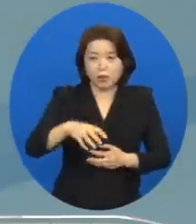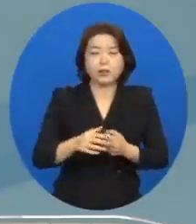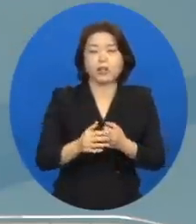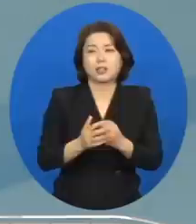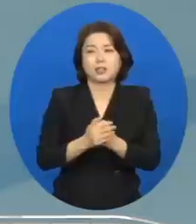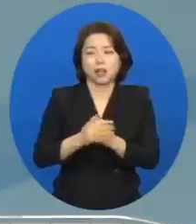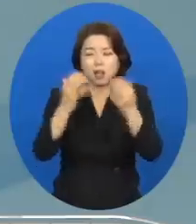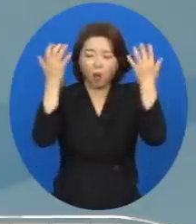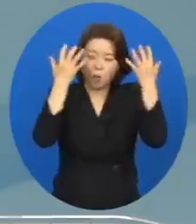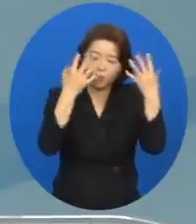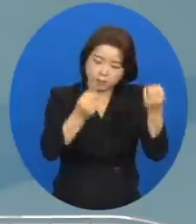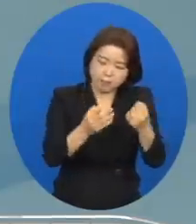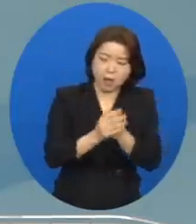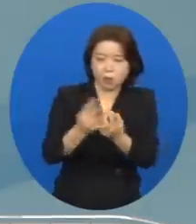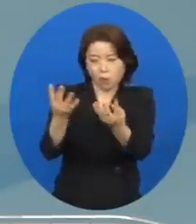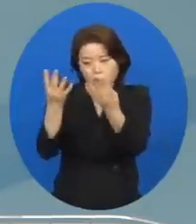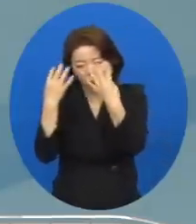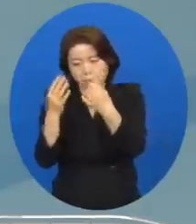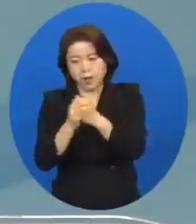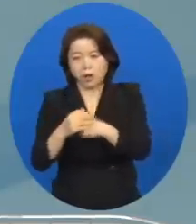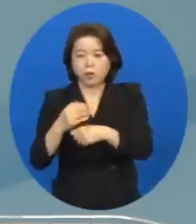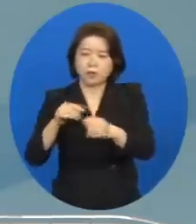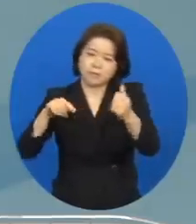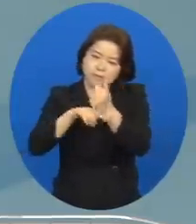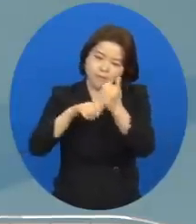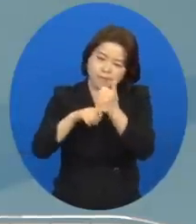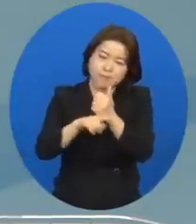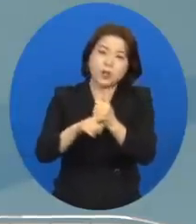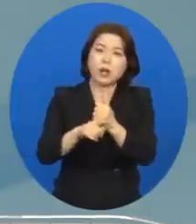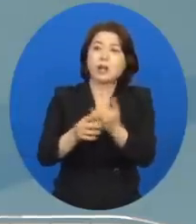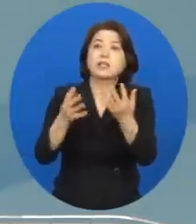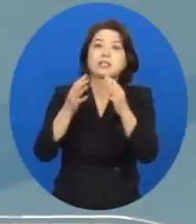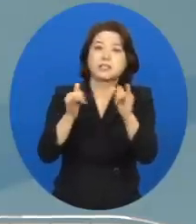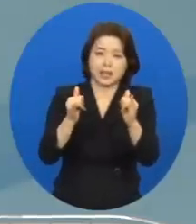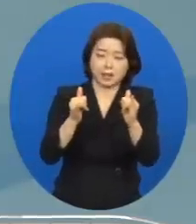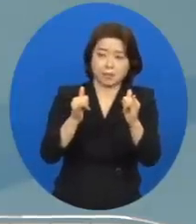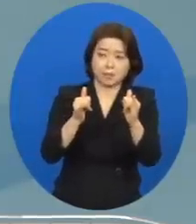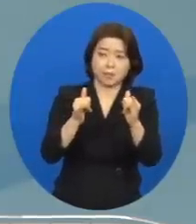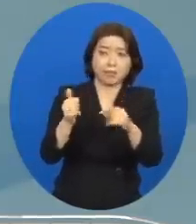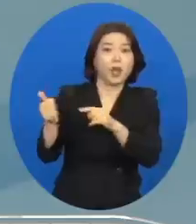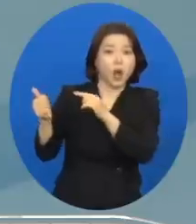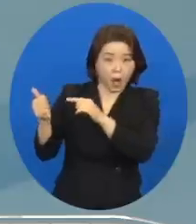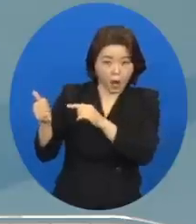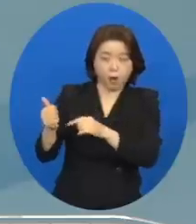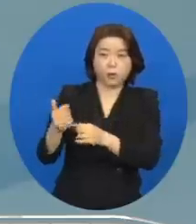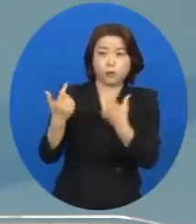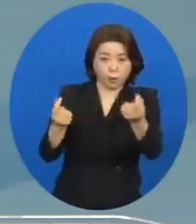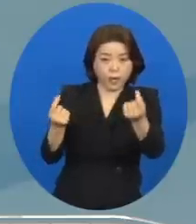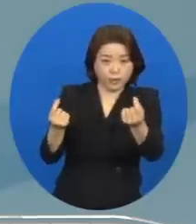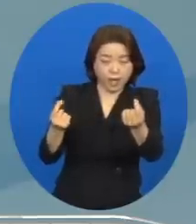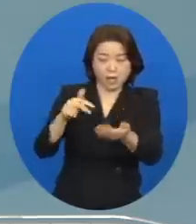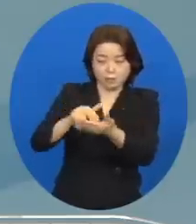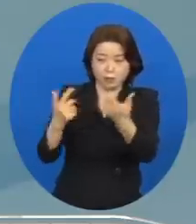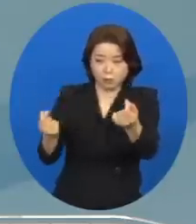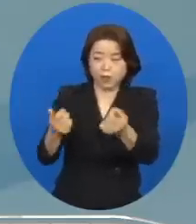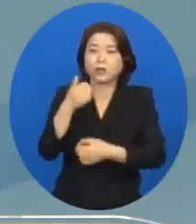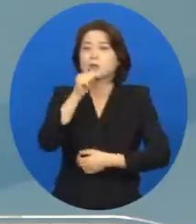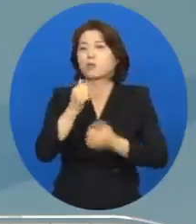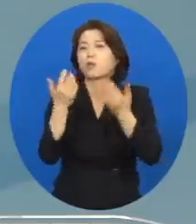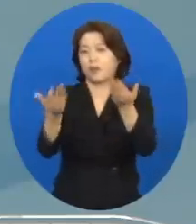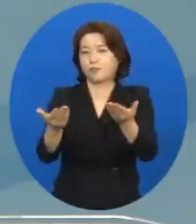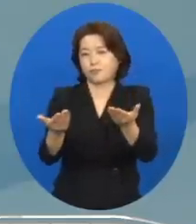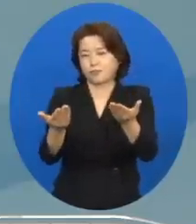많이 하고 감옥에 가고 고문도 당한 그런 분이다, 그런 소개를 하려고 했었다는 거죠. 예배가